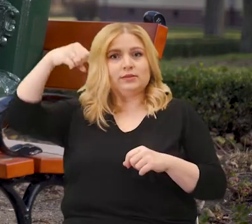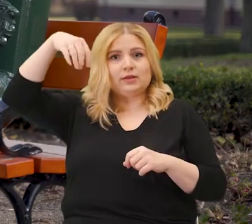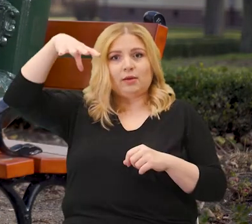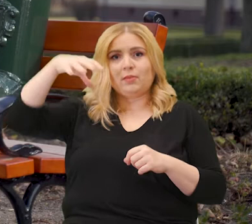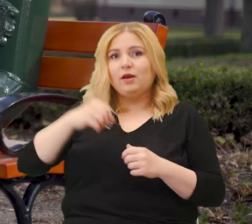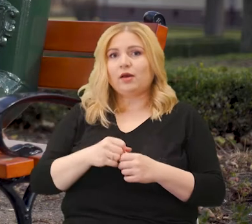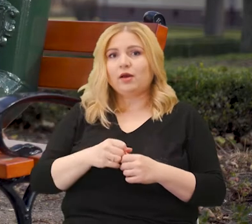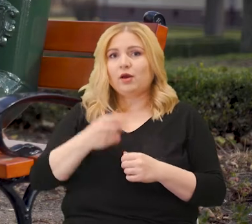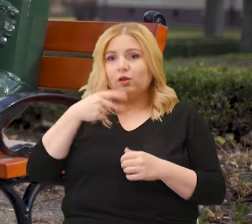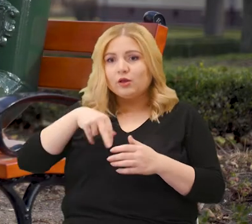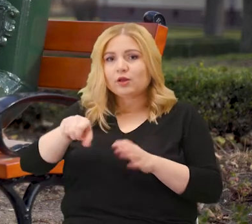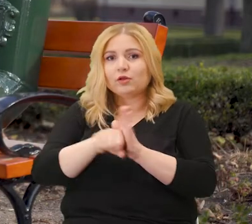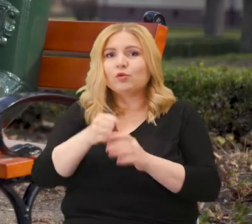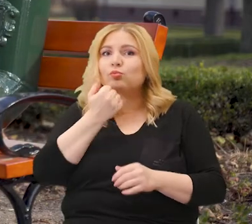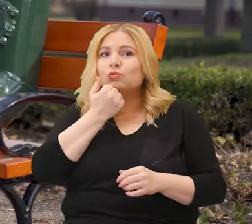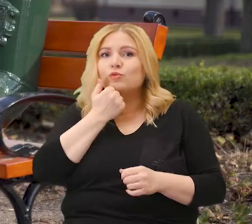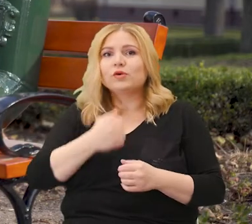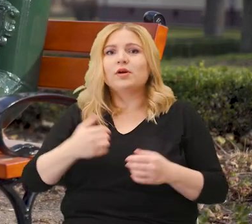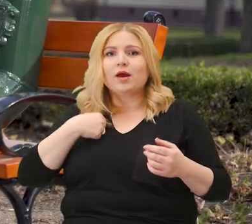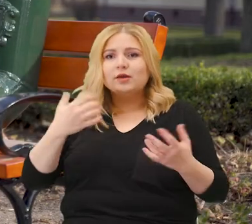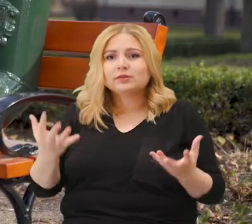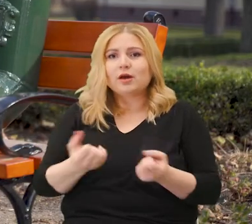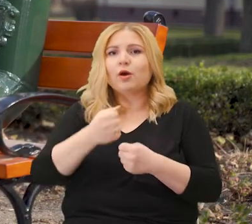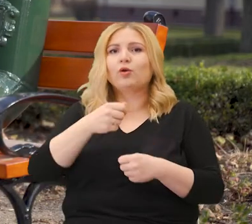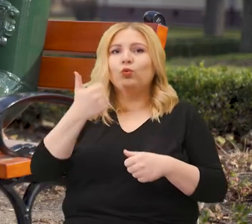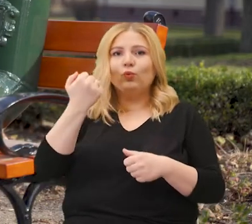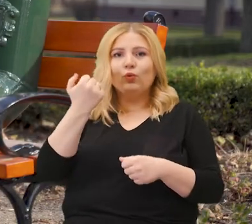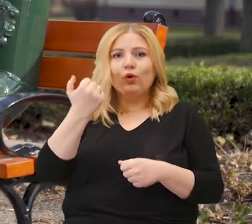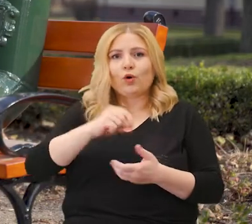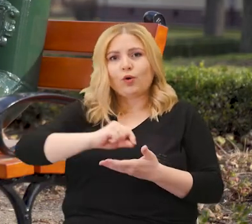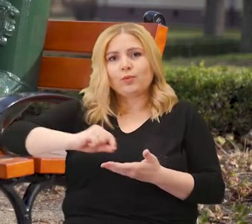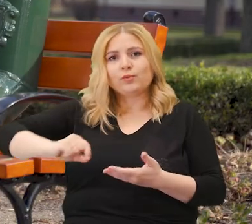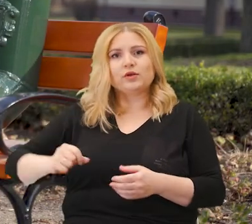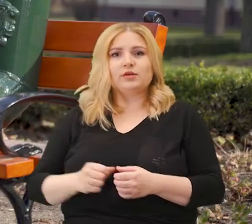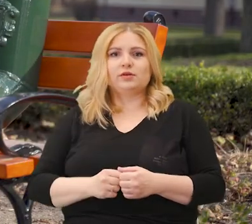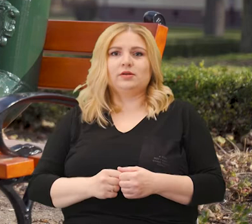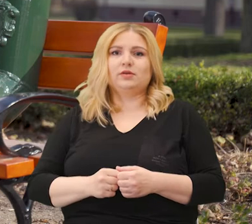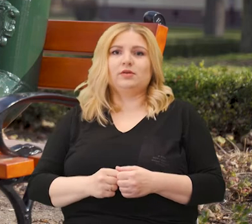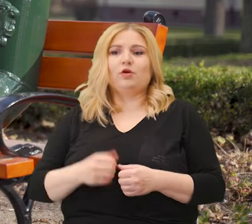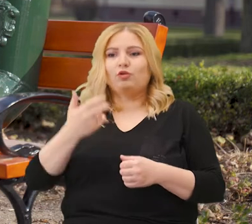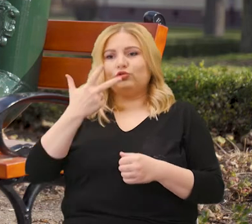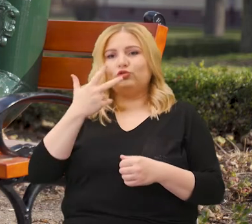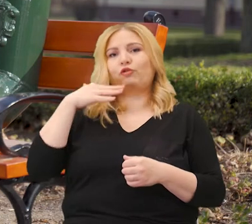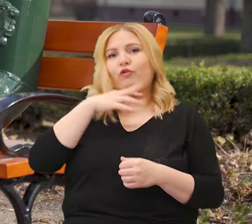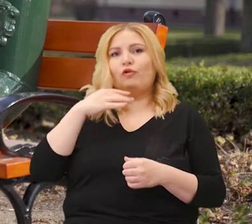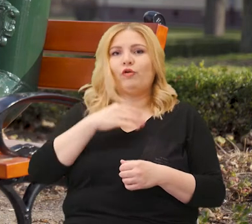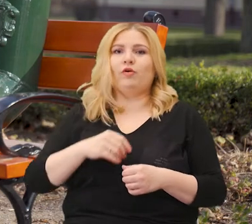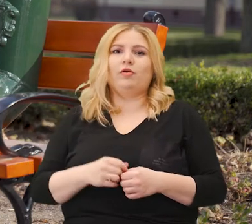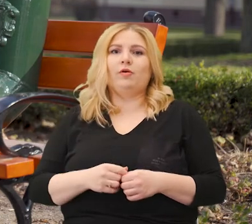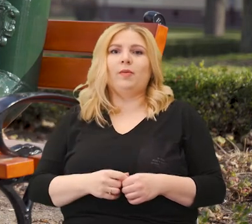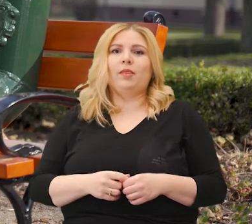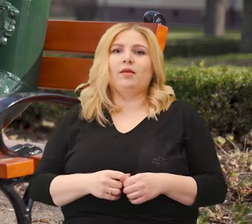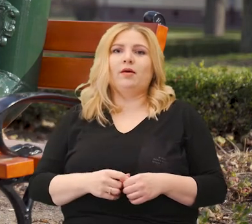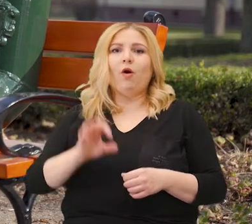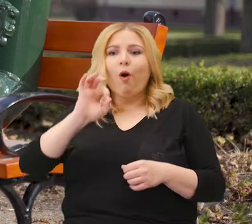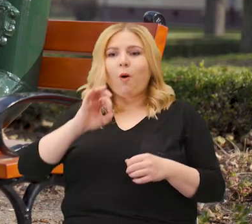oczy runął ku bucikom. – Dostałem długopis! – zaskowyczał, pstrykając przyciskiem kosztownego trójkolorowego przyrządu. – O, balon!